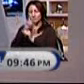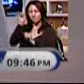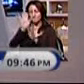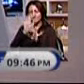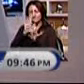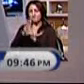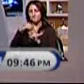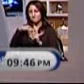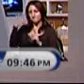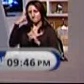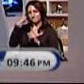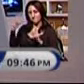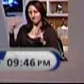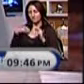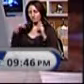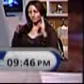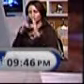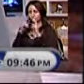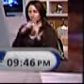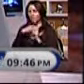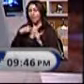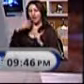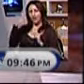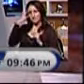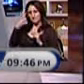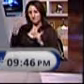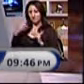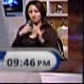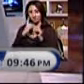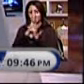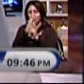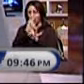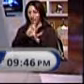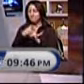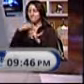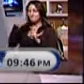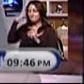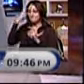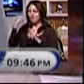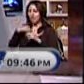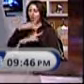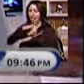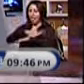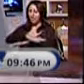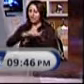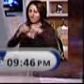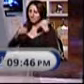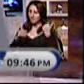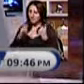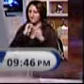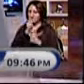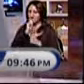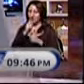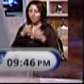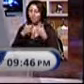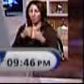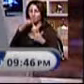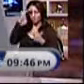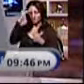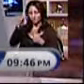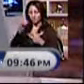الحقيقه احنا سعداء جدا. انا اللي بسعد كل مره يعني بلتقي بحضرتك وبحترمك وبحترم برنامجك جدا واشكرك